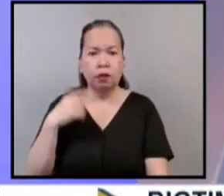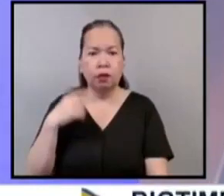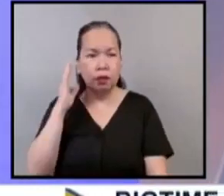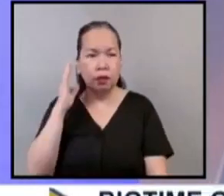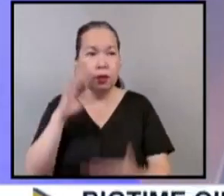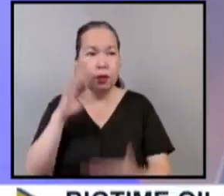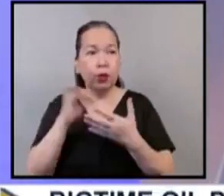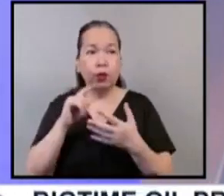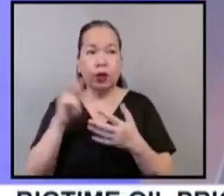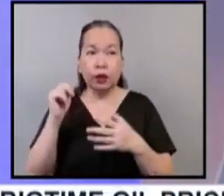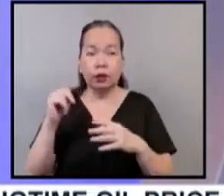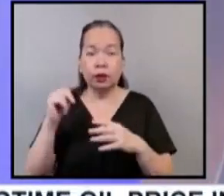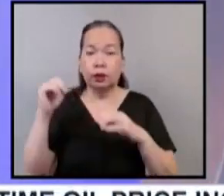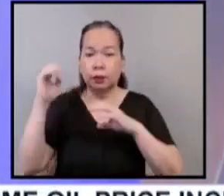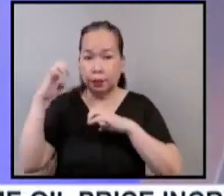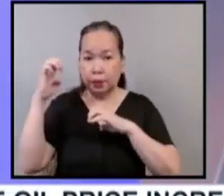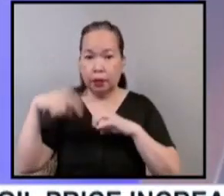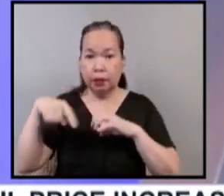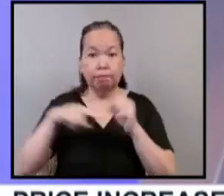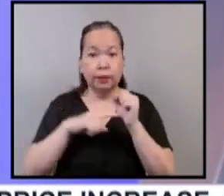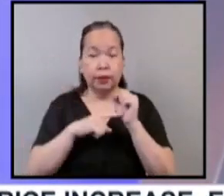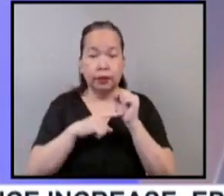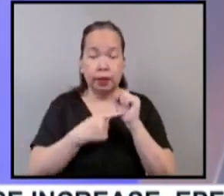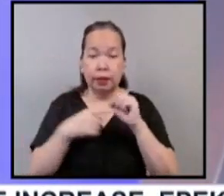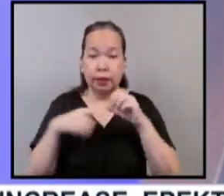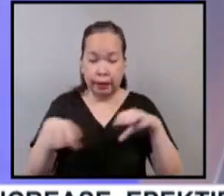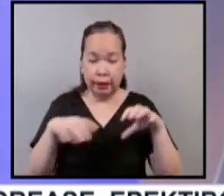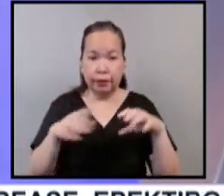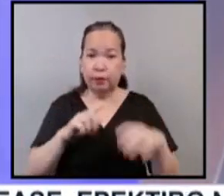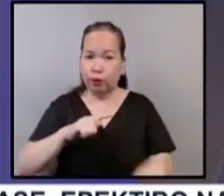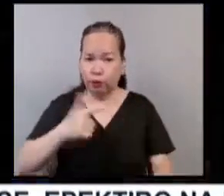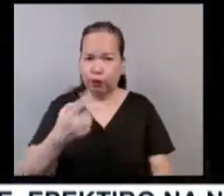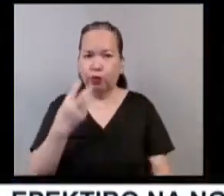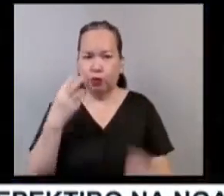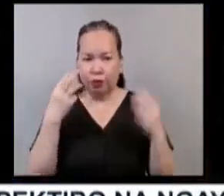simula ng mga aktibidad na ito, panoorin po natin ito.